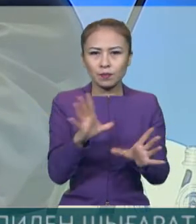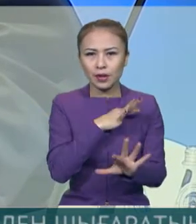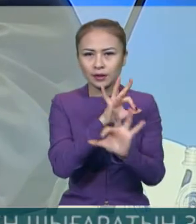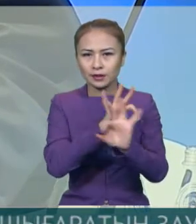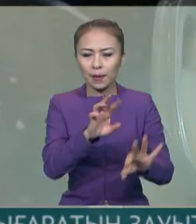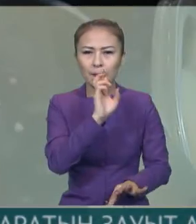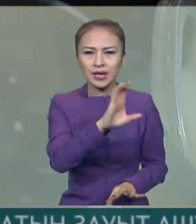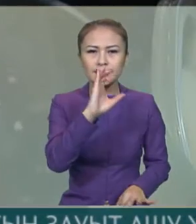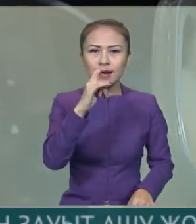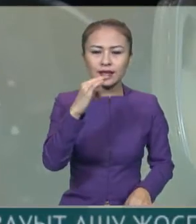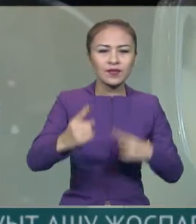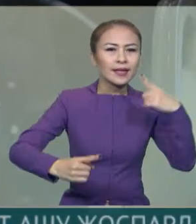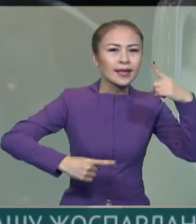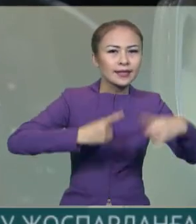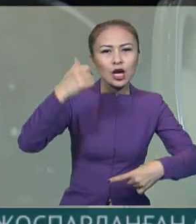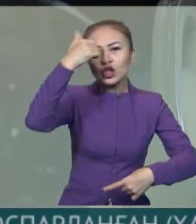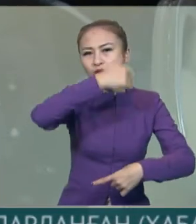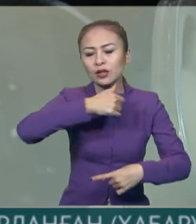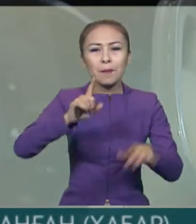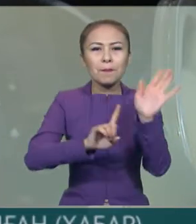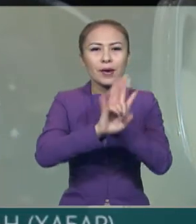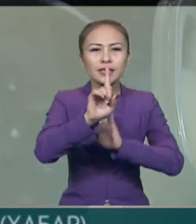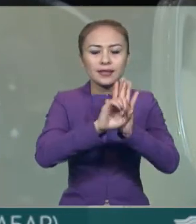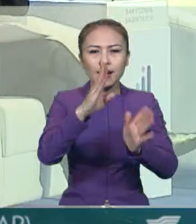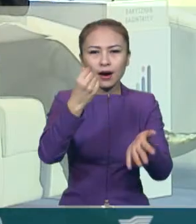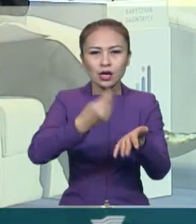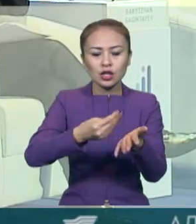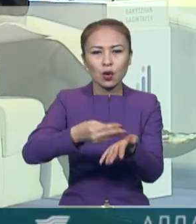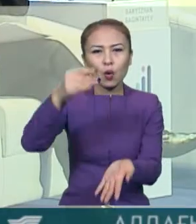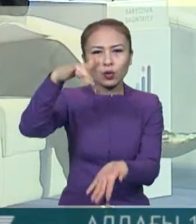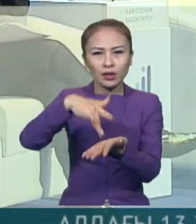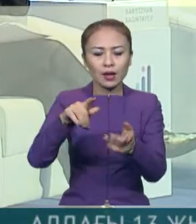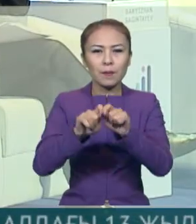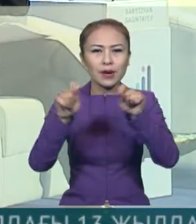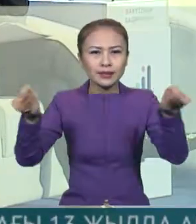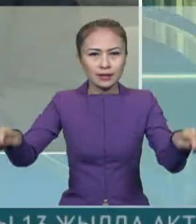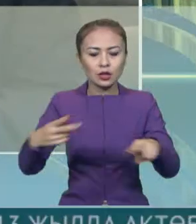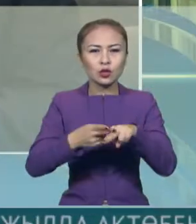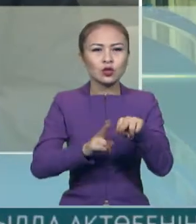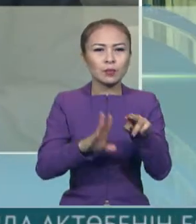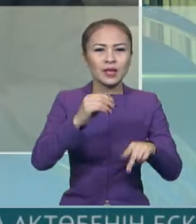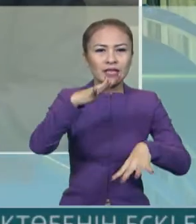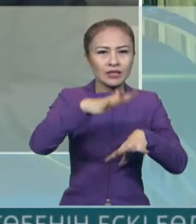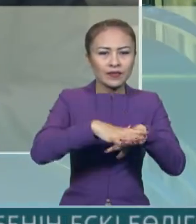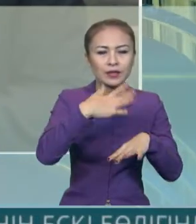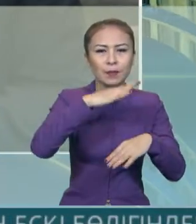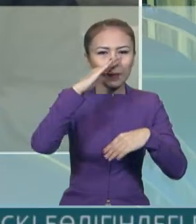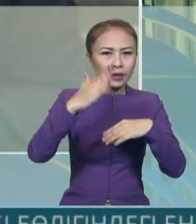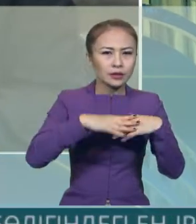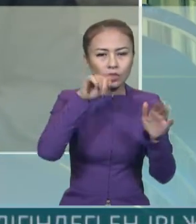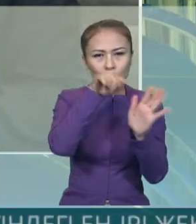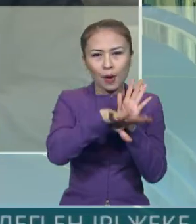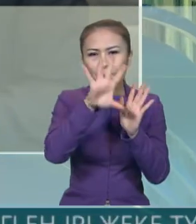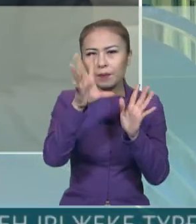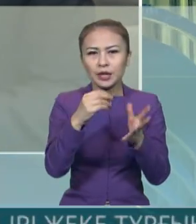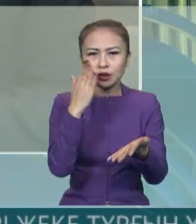Бақытжан Сағынтаев. Келер жылдың басында Астана қаржы орталығы ашылатынында тілге тиек етті. Онда инвесторлардың іс жүргізуіне бар